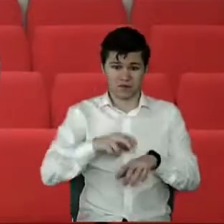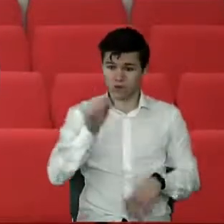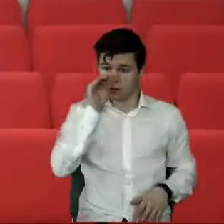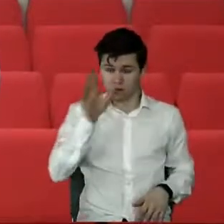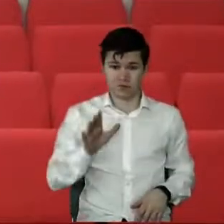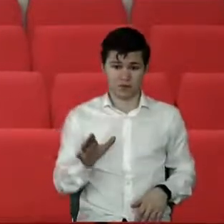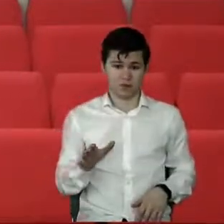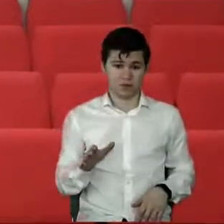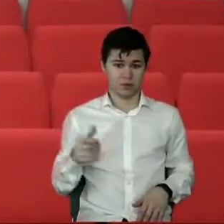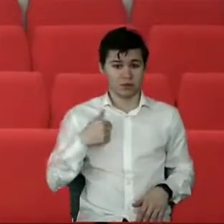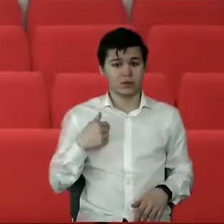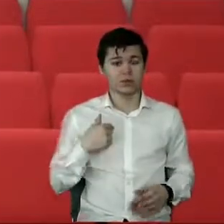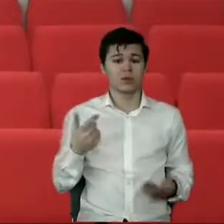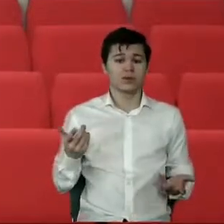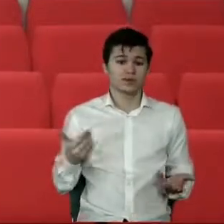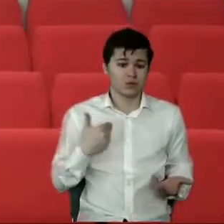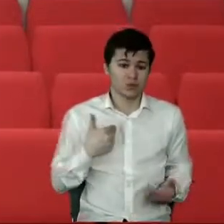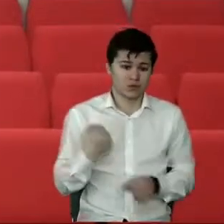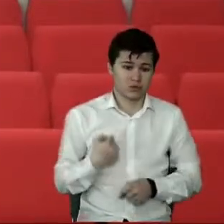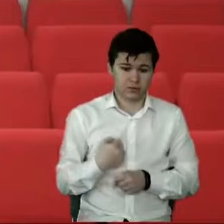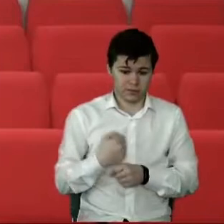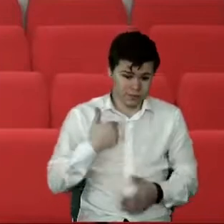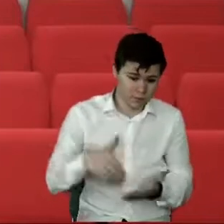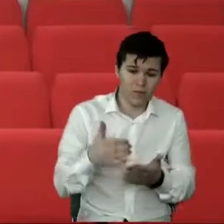есть такой стих у Франка, «Камнери» называется.